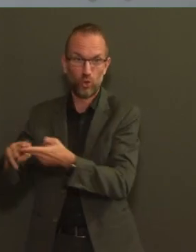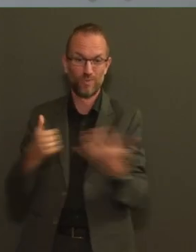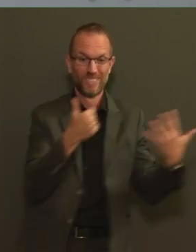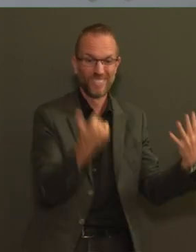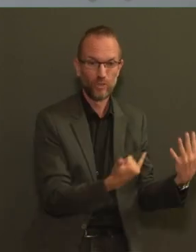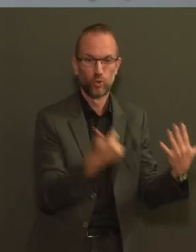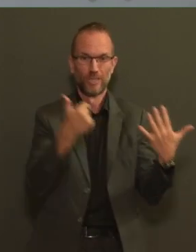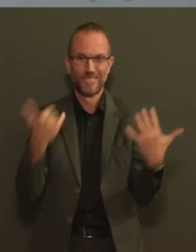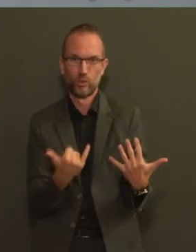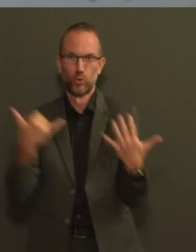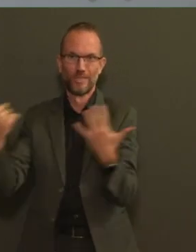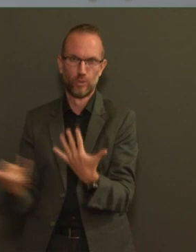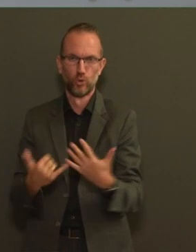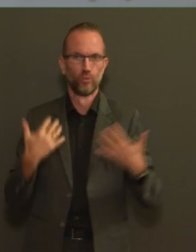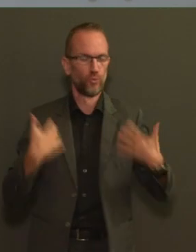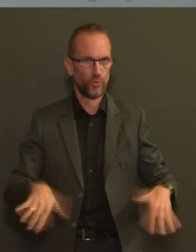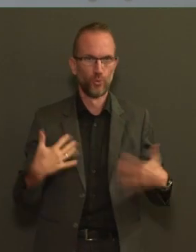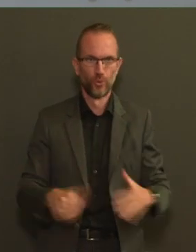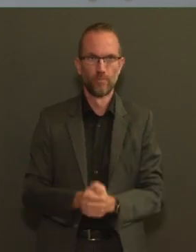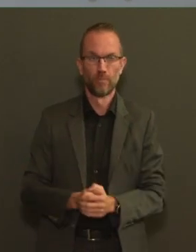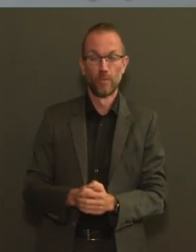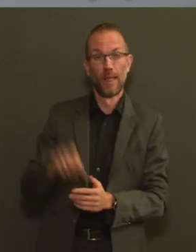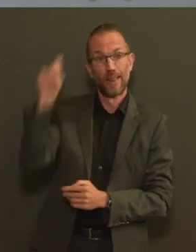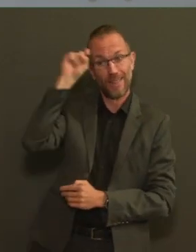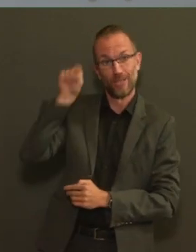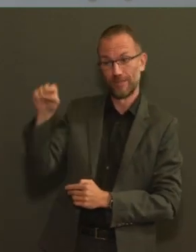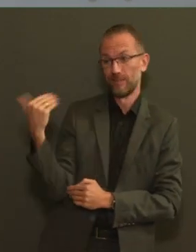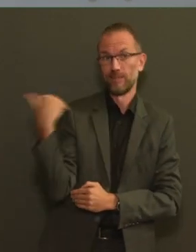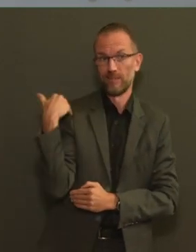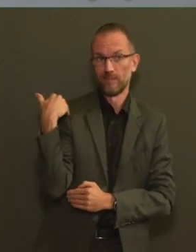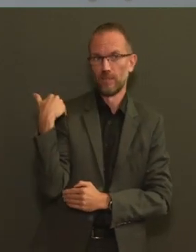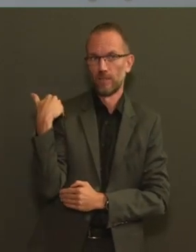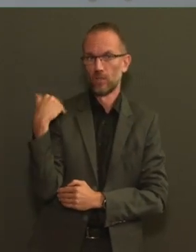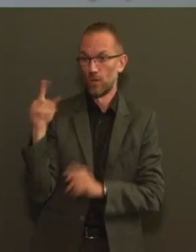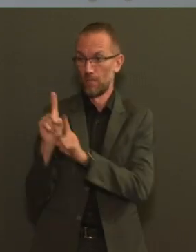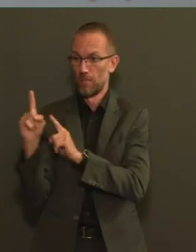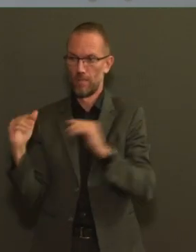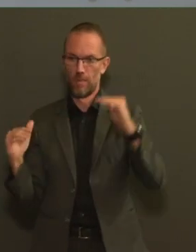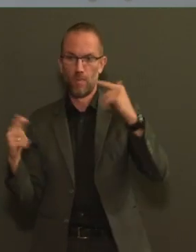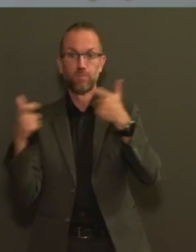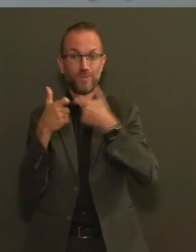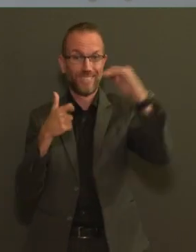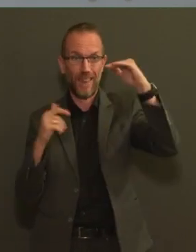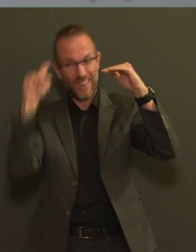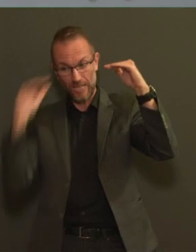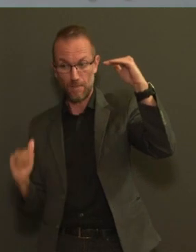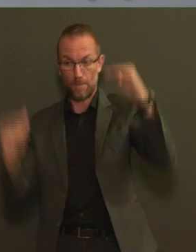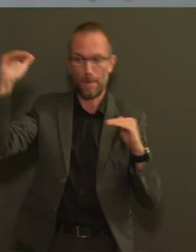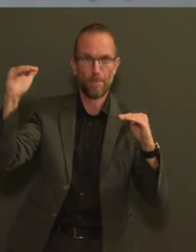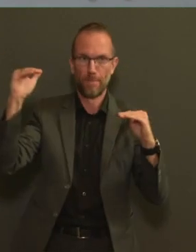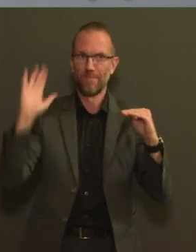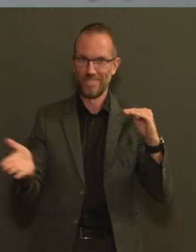de Liège a récemment dépassé la région de Bruxelles-Capitale, avec, durant la dernière semaine, une moyenne